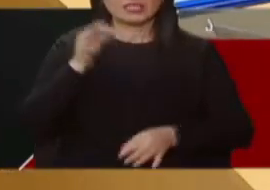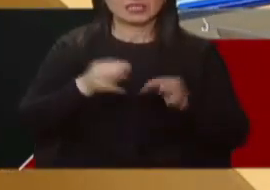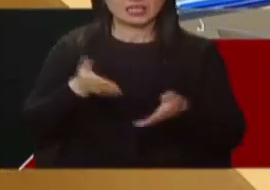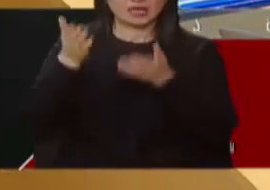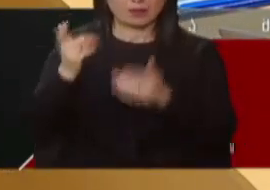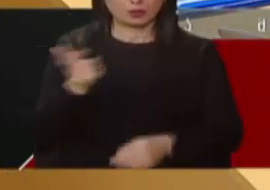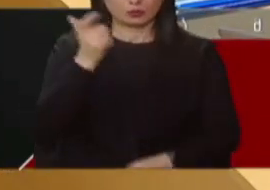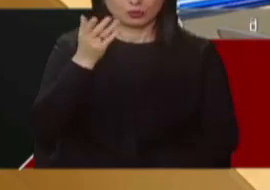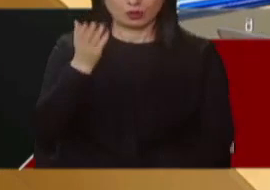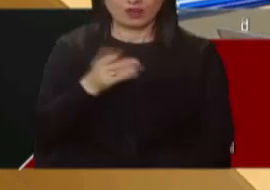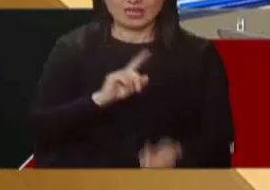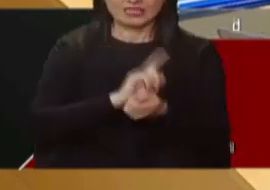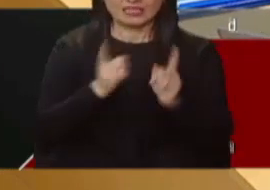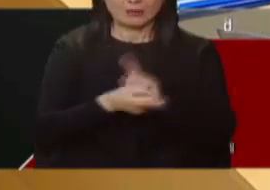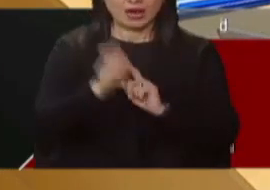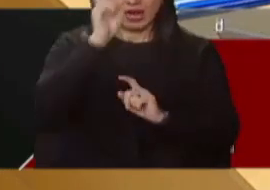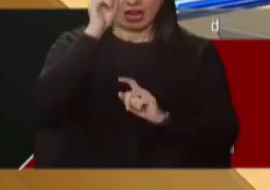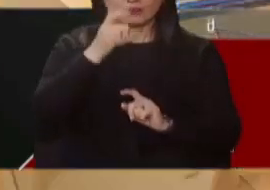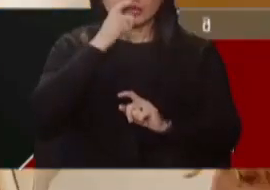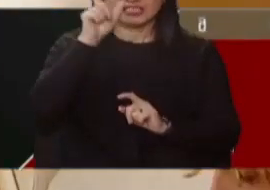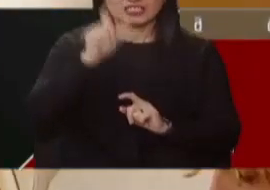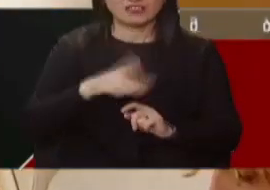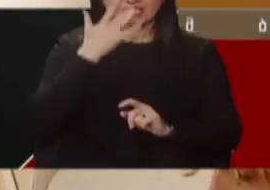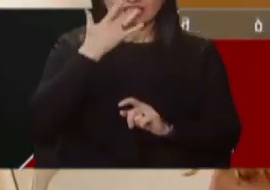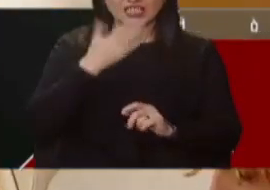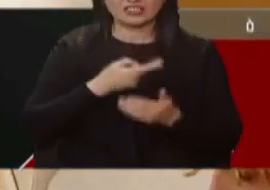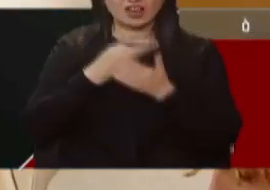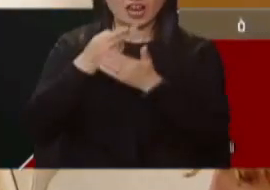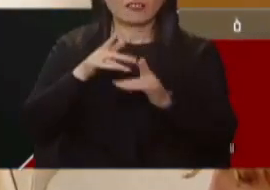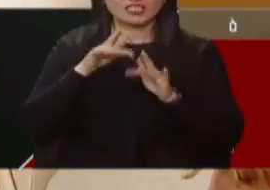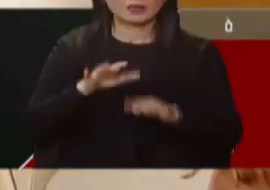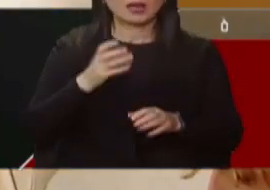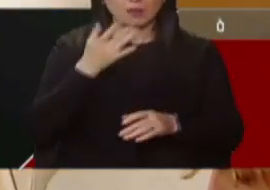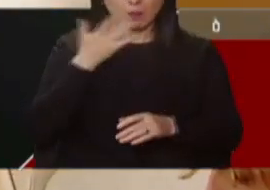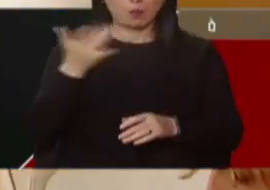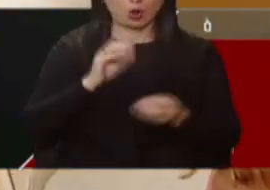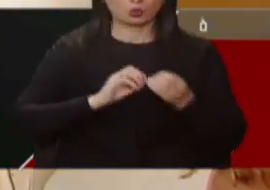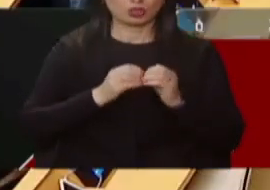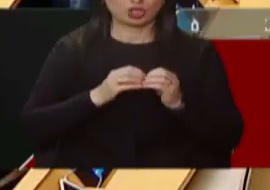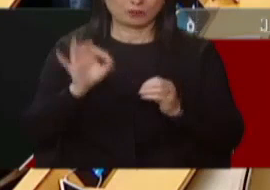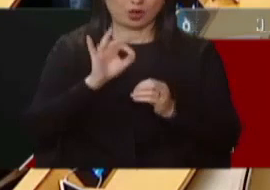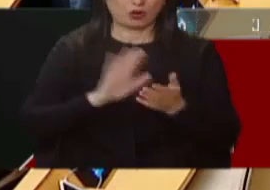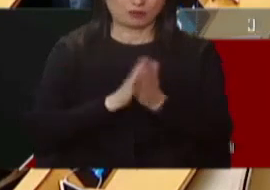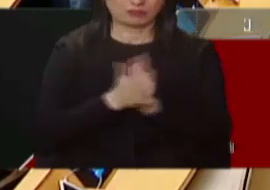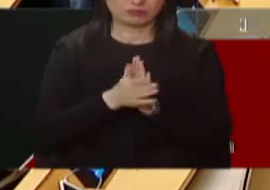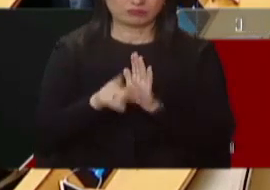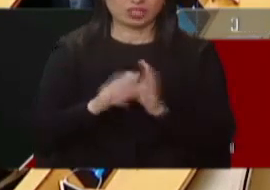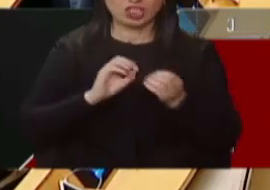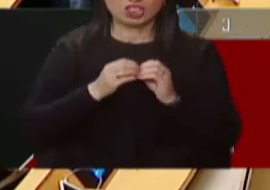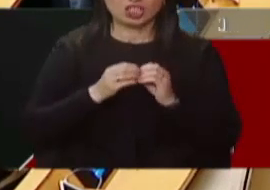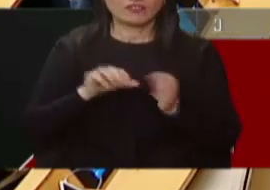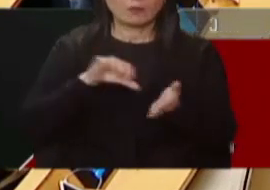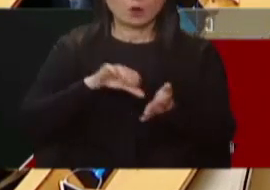სასამართლოს გადასაწყვეტია. სამაგიეროდ ხელისუფლება სააკაშვილის საზღვარგარეთ გაყვანის საქმეში ისევ პოლიტიკურ შეთქმულებაზე საუბრობს. Ogunt